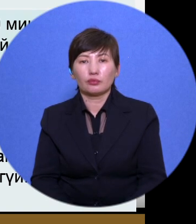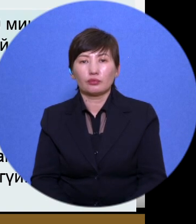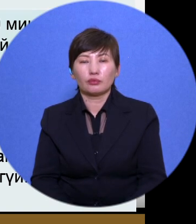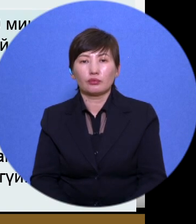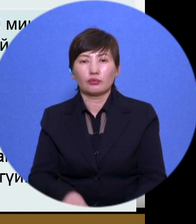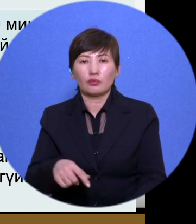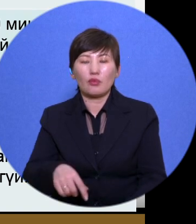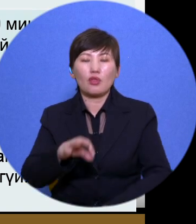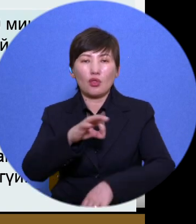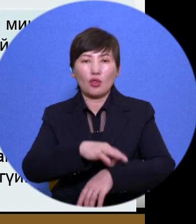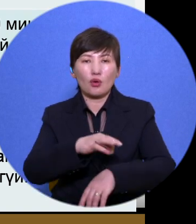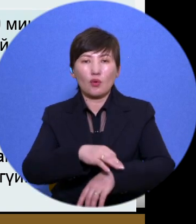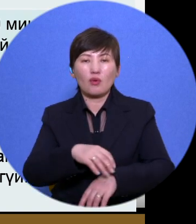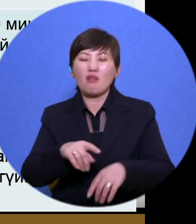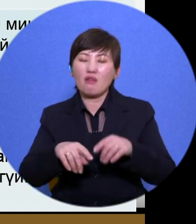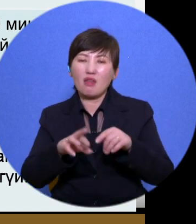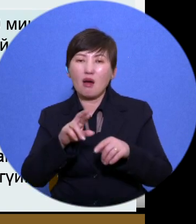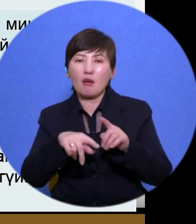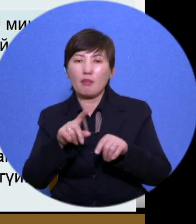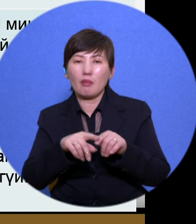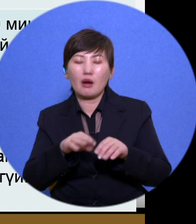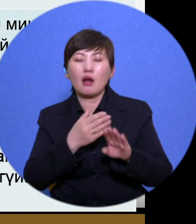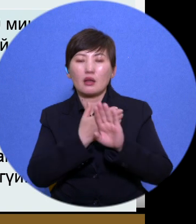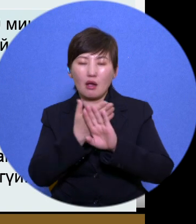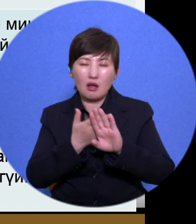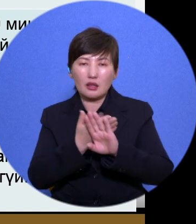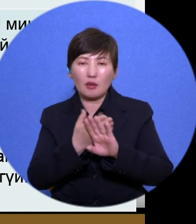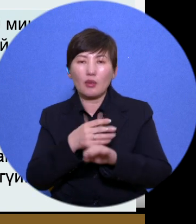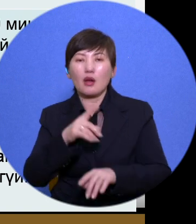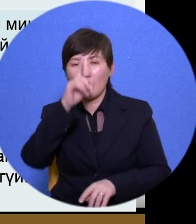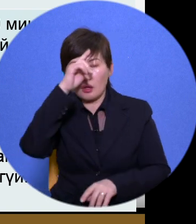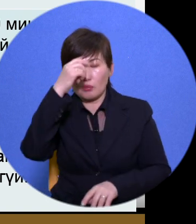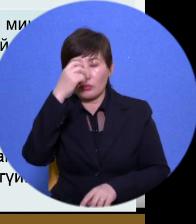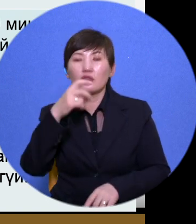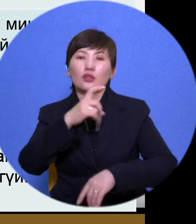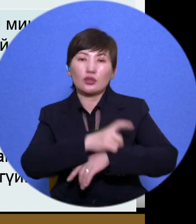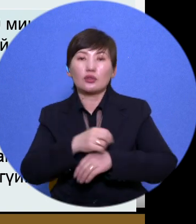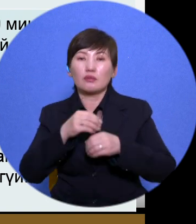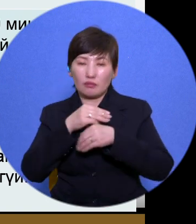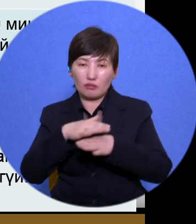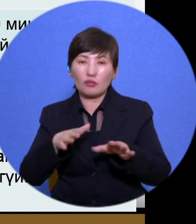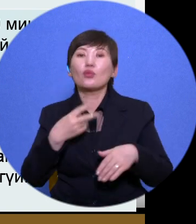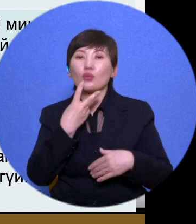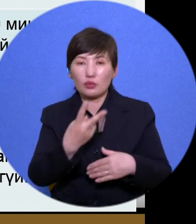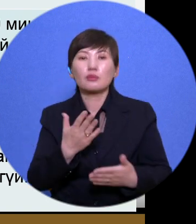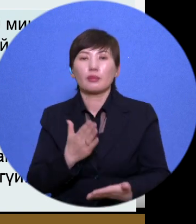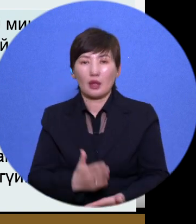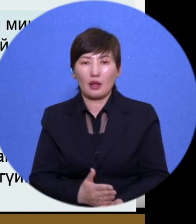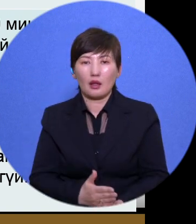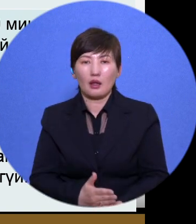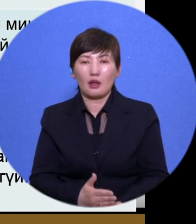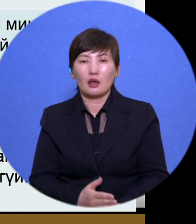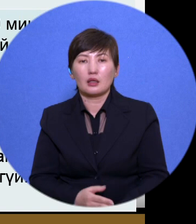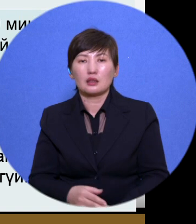урьдчил илрэх шинж тэмдэг яаж урьдчилан сэргийлэх үү гэдэг талаар эрүүл мэндийн хичээл дээрээ дэлгэрэнгүй үтсэн байгаа учраас багш нь энэчнээс